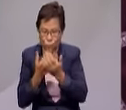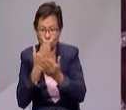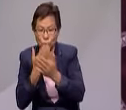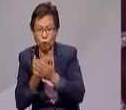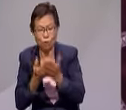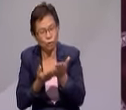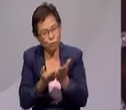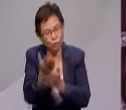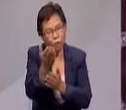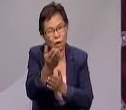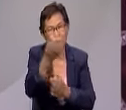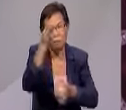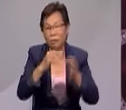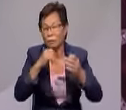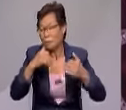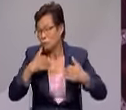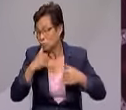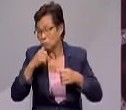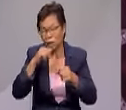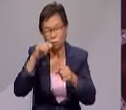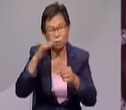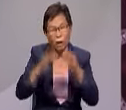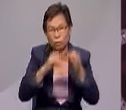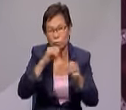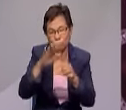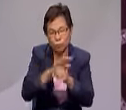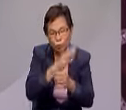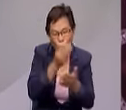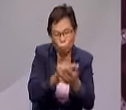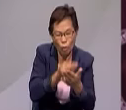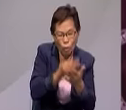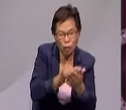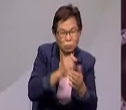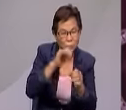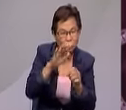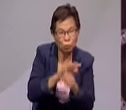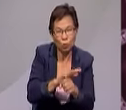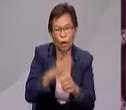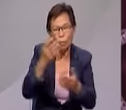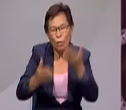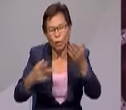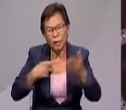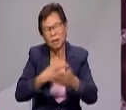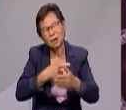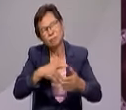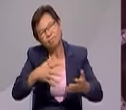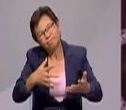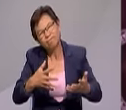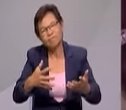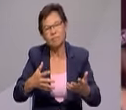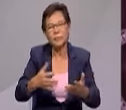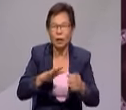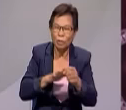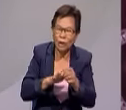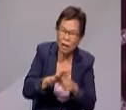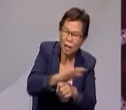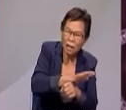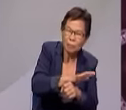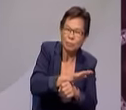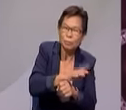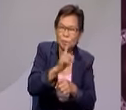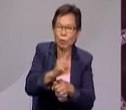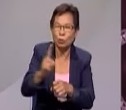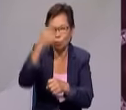benda tu. Kalau tidak mencukupi bajet-bajet yang diperlukan tu, mungkin kita sekadar melengkapkan sesuatu